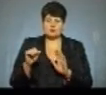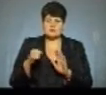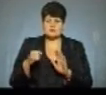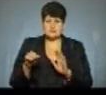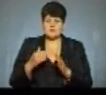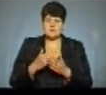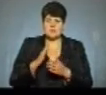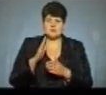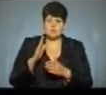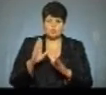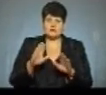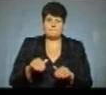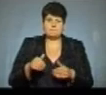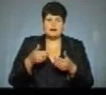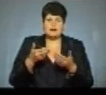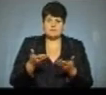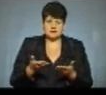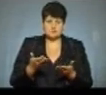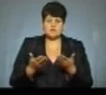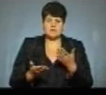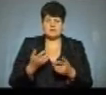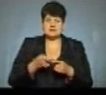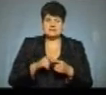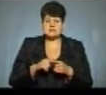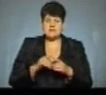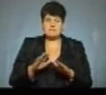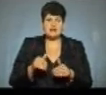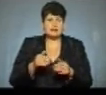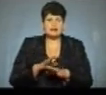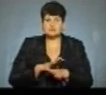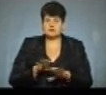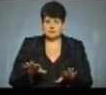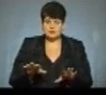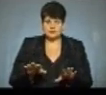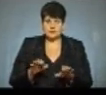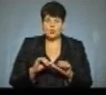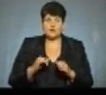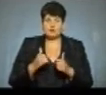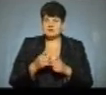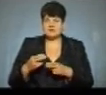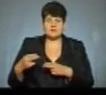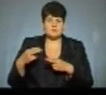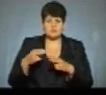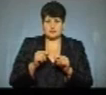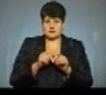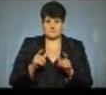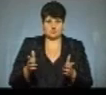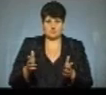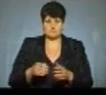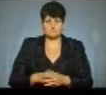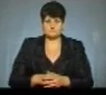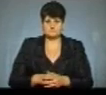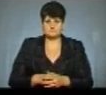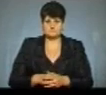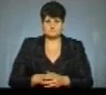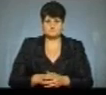мала відбутися передача. Але ця передача не відбулася. Комісія не прибула у школу.